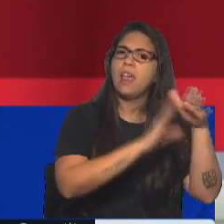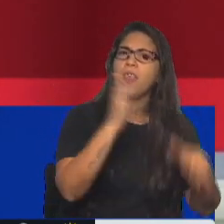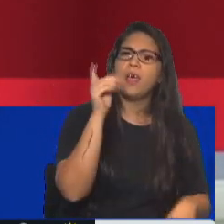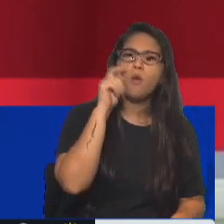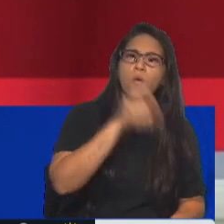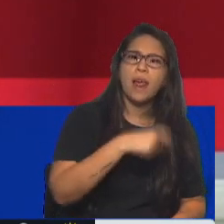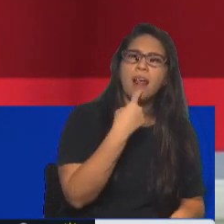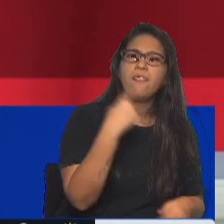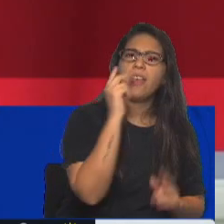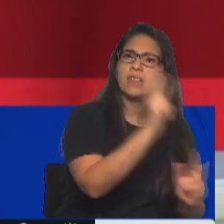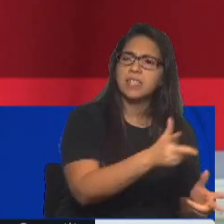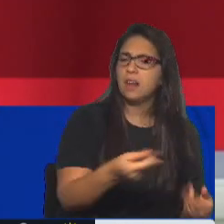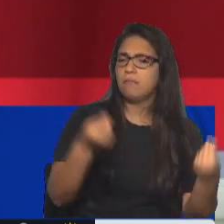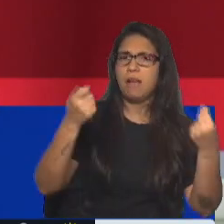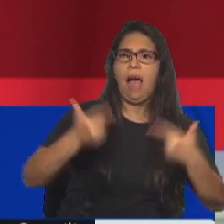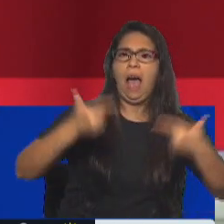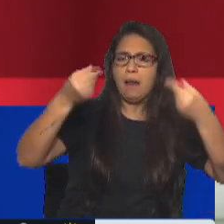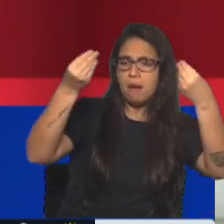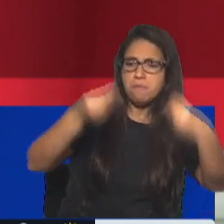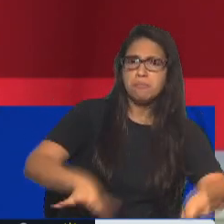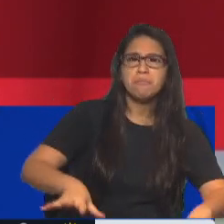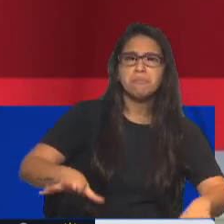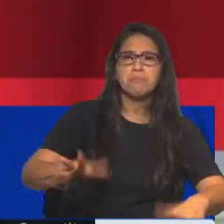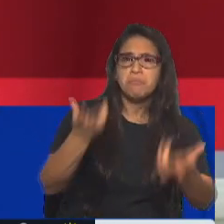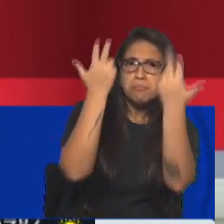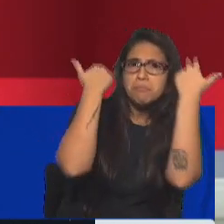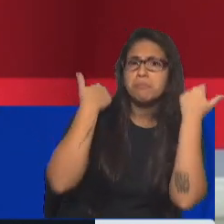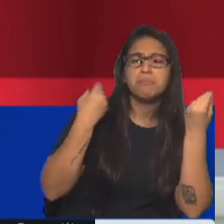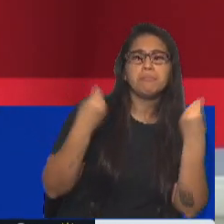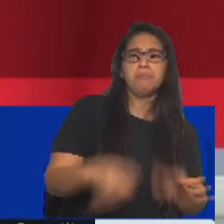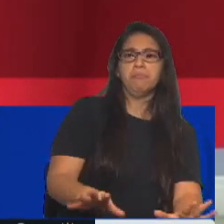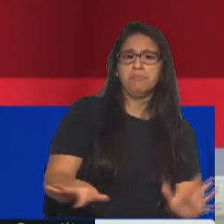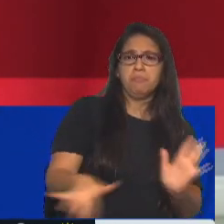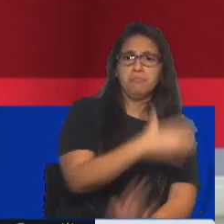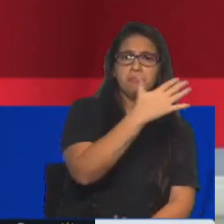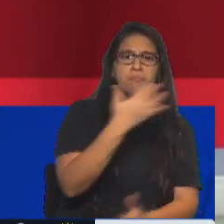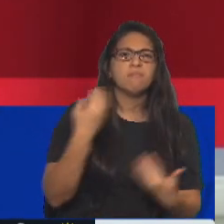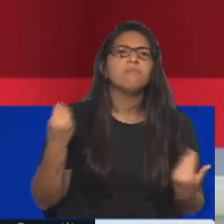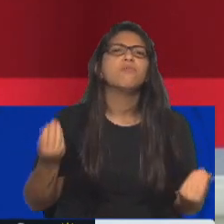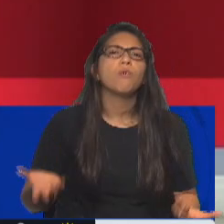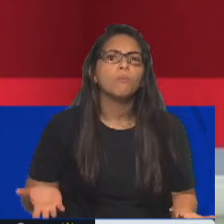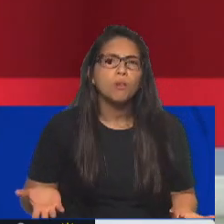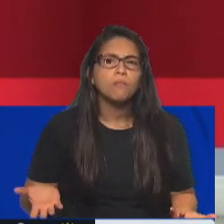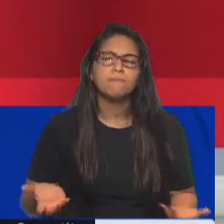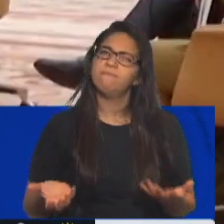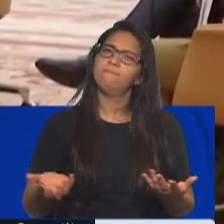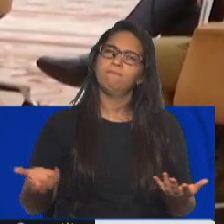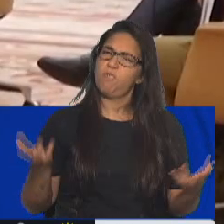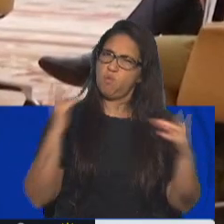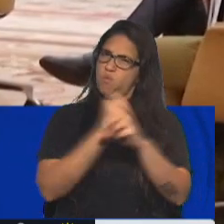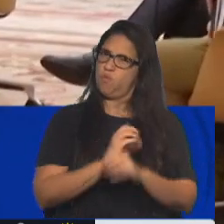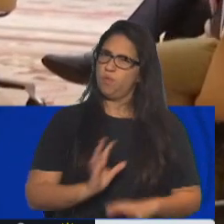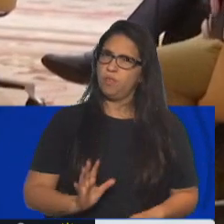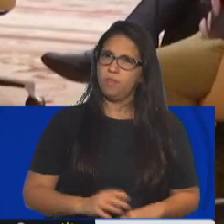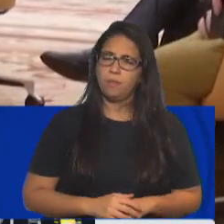им команду сложить оружие. Просто сдаться в плен. Как это будет? Es непонятно.